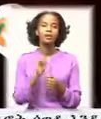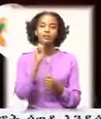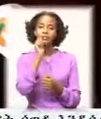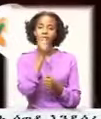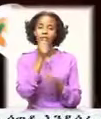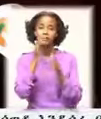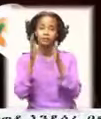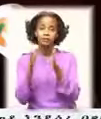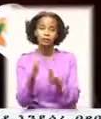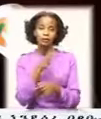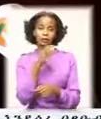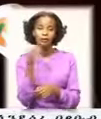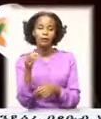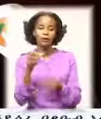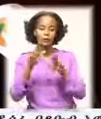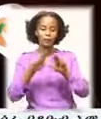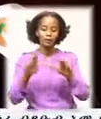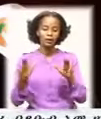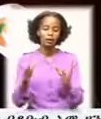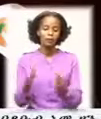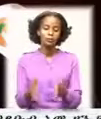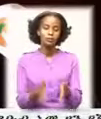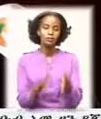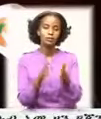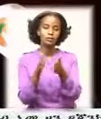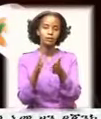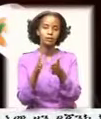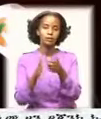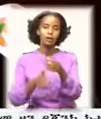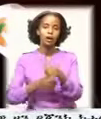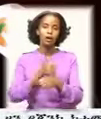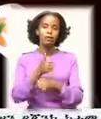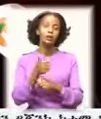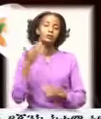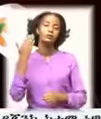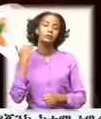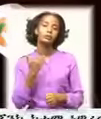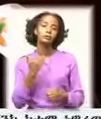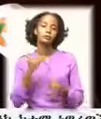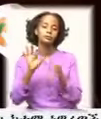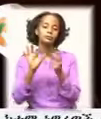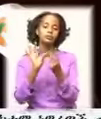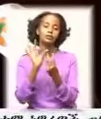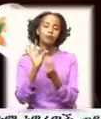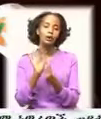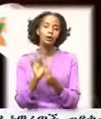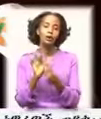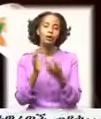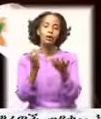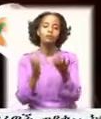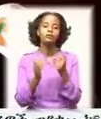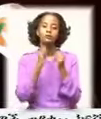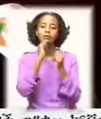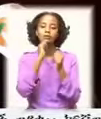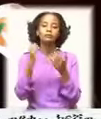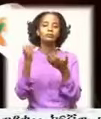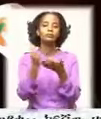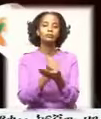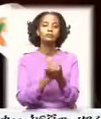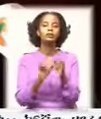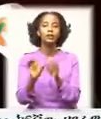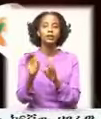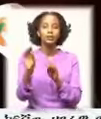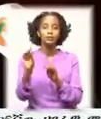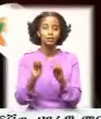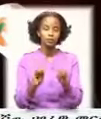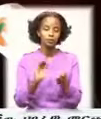በትዕግስትና በተረጋጋ መንገድ አሳልፎት የነበረው ምርጫ ወዳልተፈለገም ለመውሰድ የሚደረግ